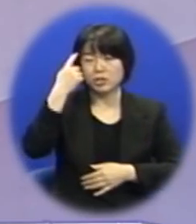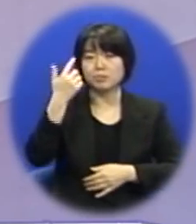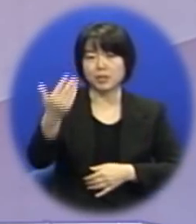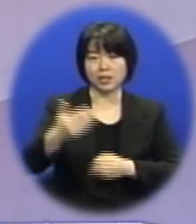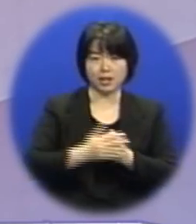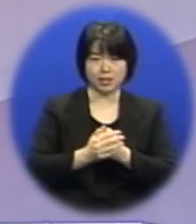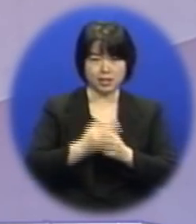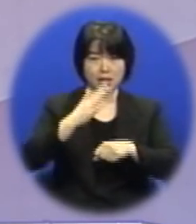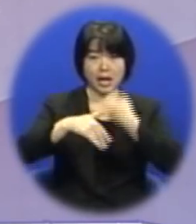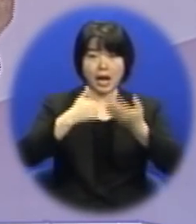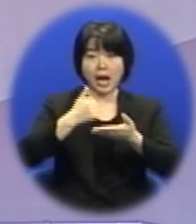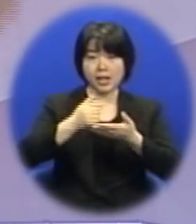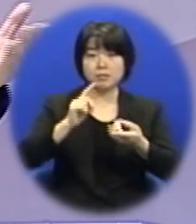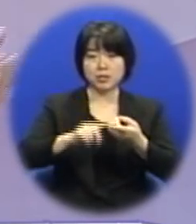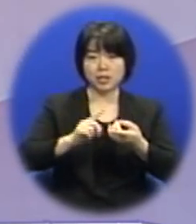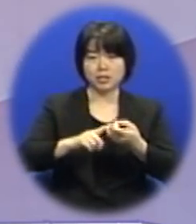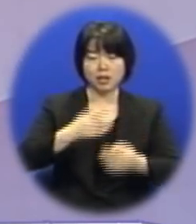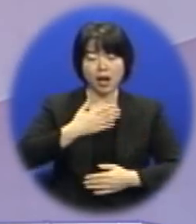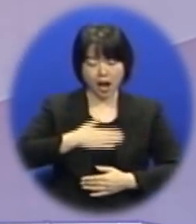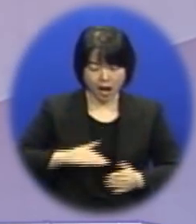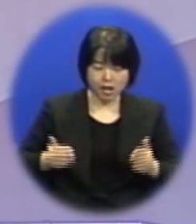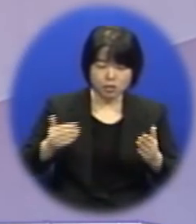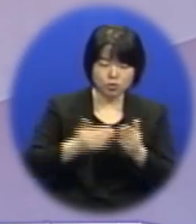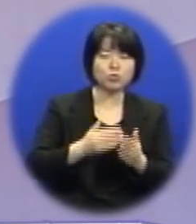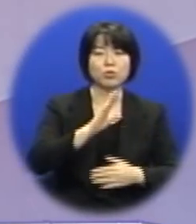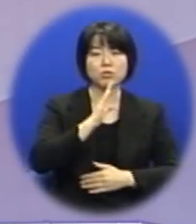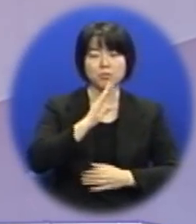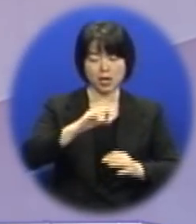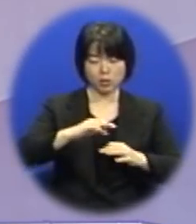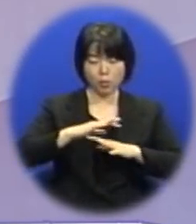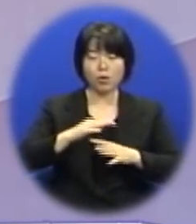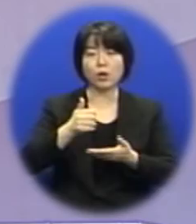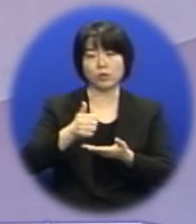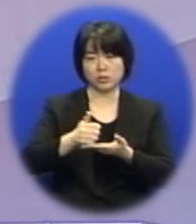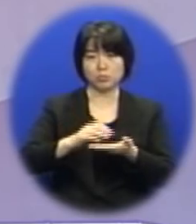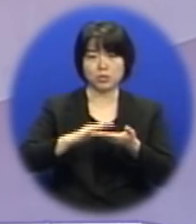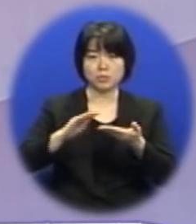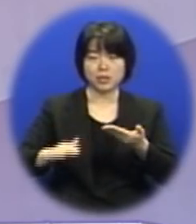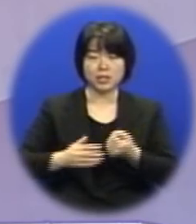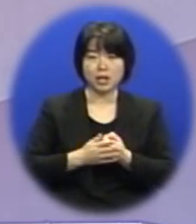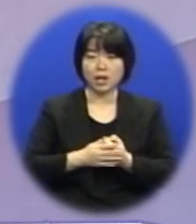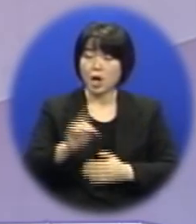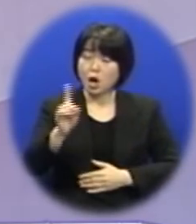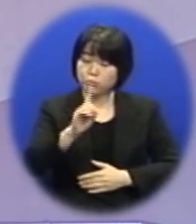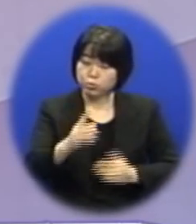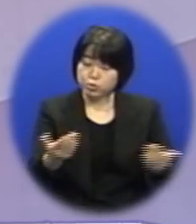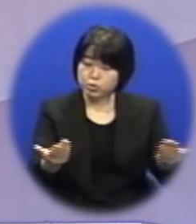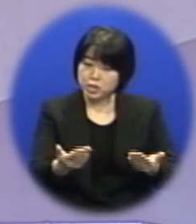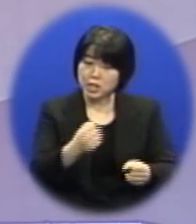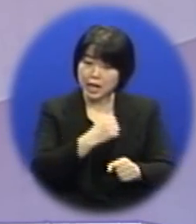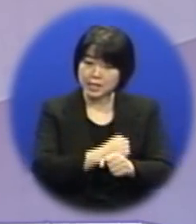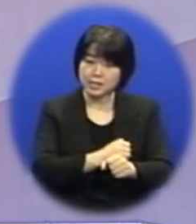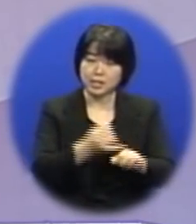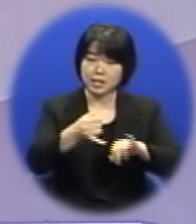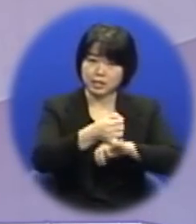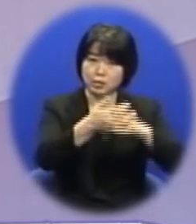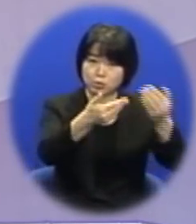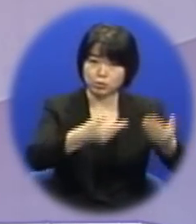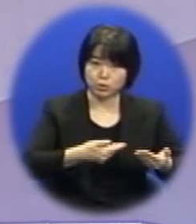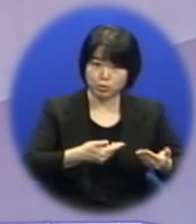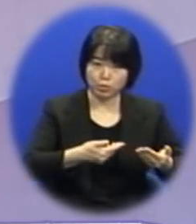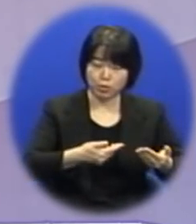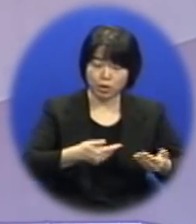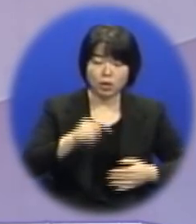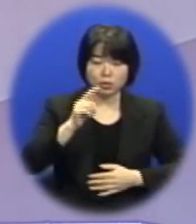알수록 정말 하나님은 놀라우십니다. 무슨 일을 하실지 이미 언약하셨고 그리고 반드시 그